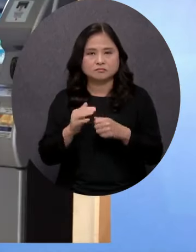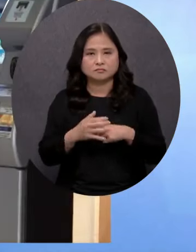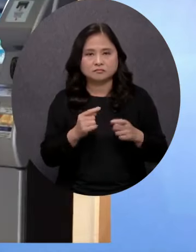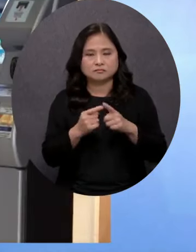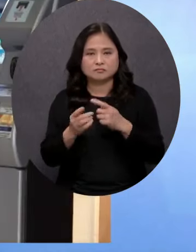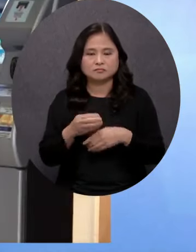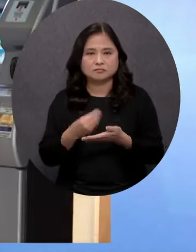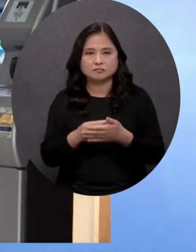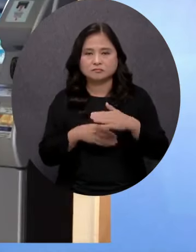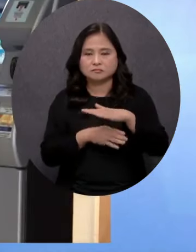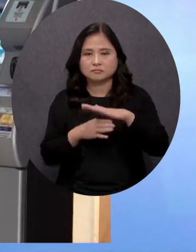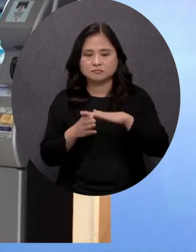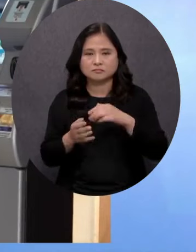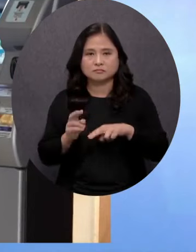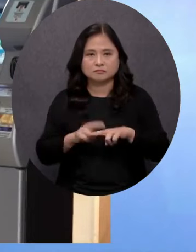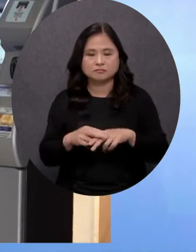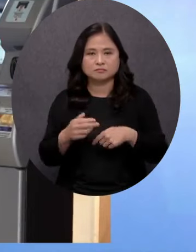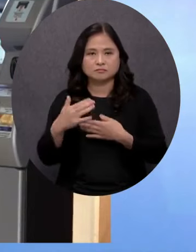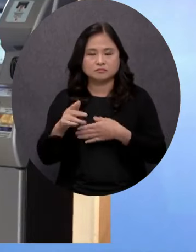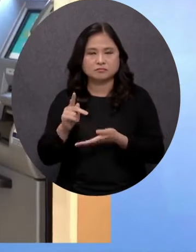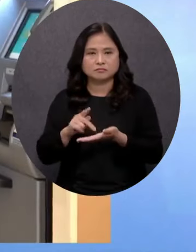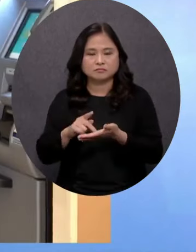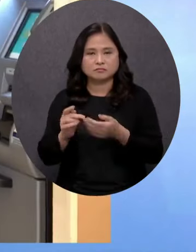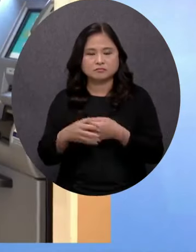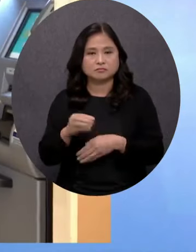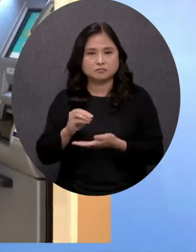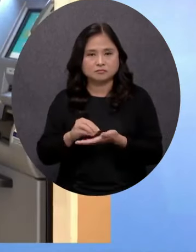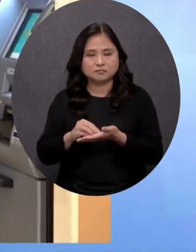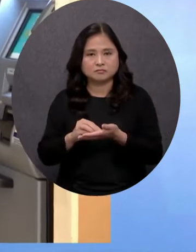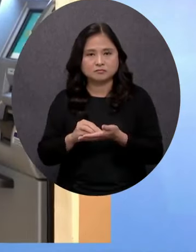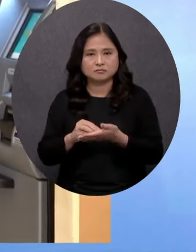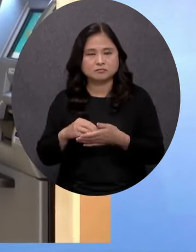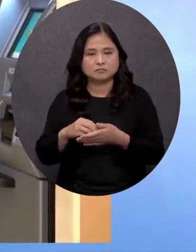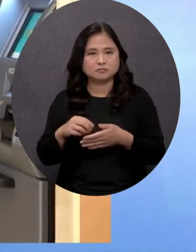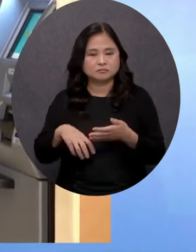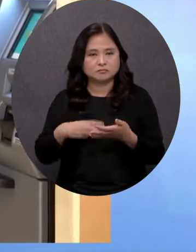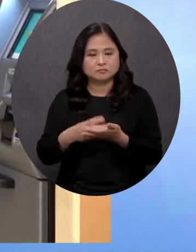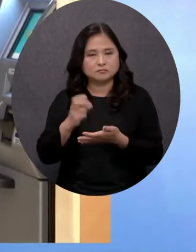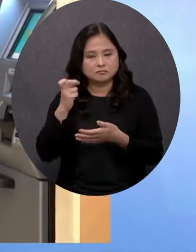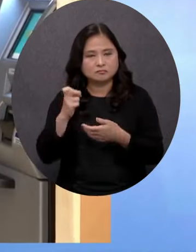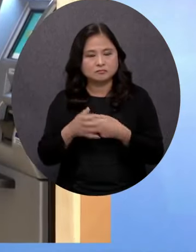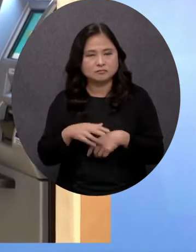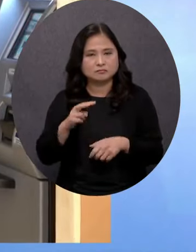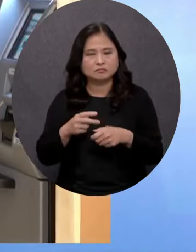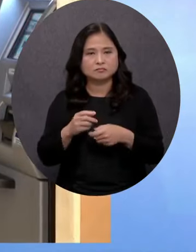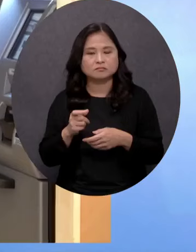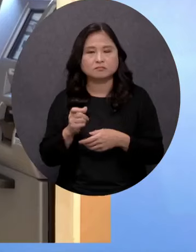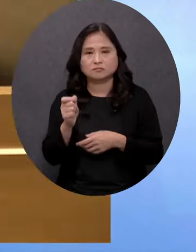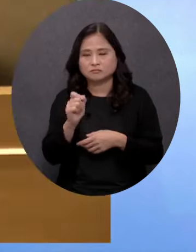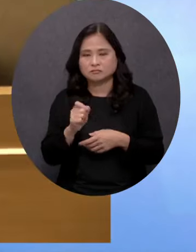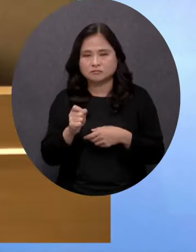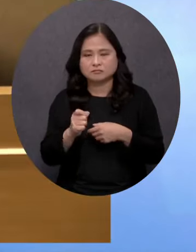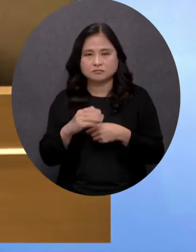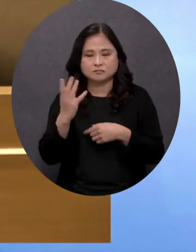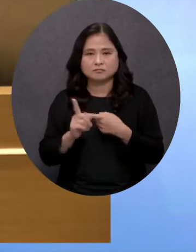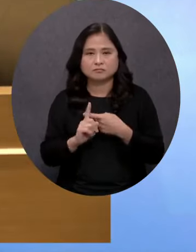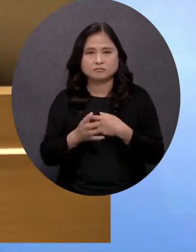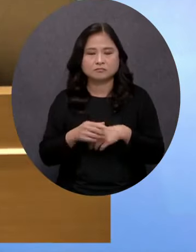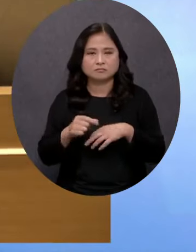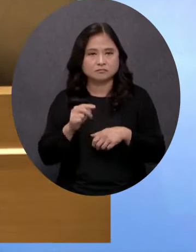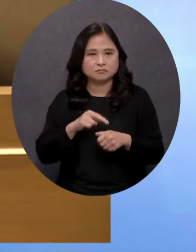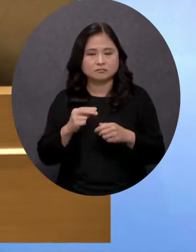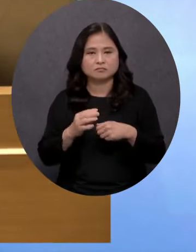作出置业、按揭或者其他借贷决定的时候，应该小心考虑和管理利率风险。 金管局会继